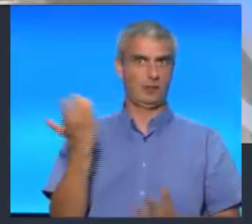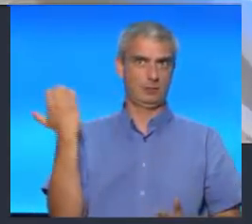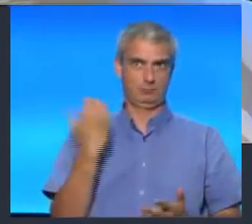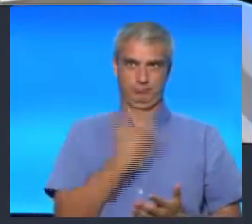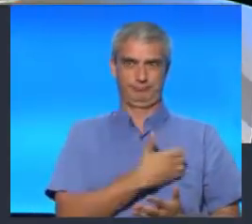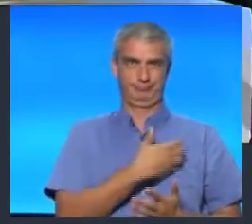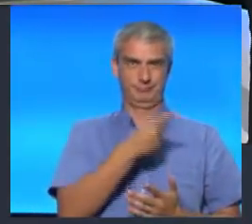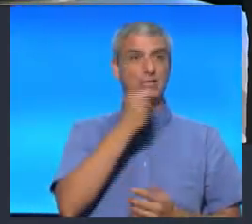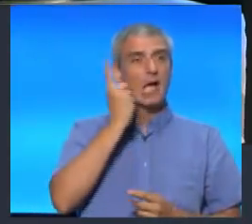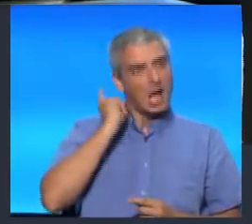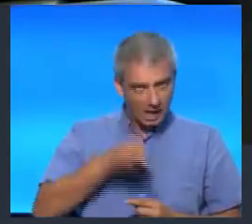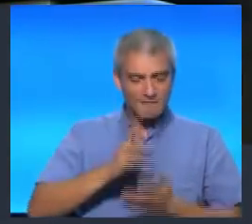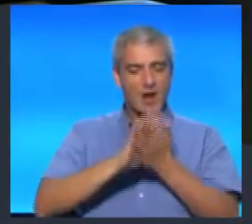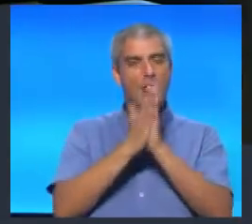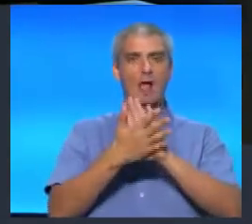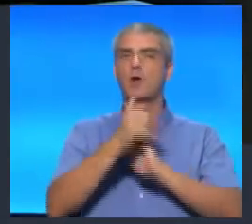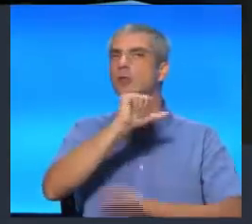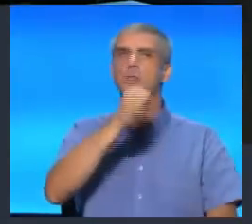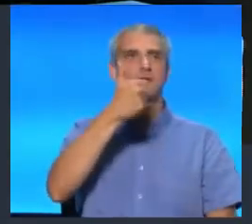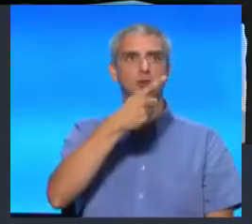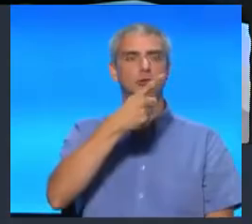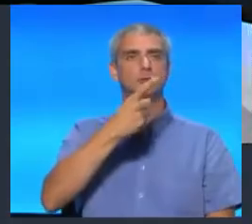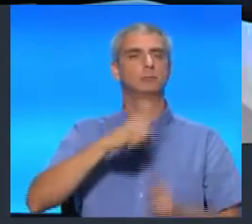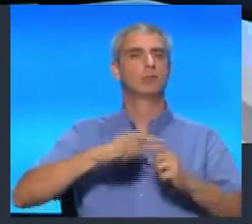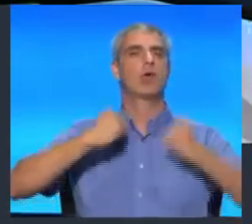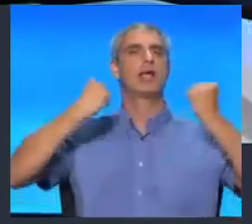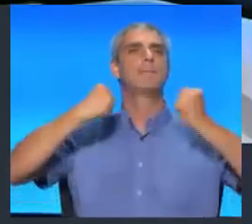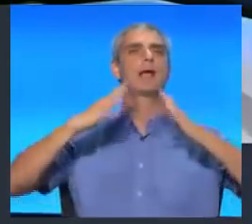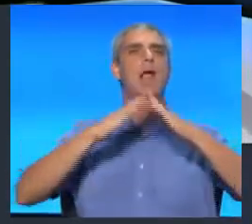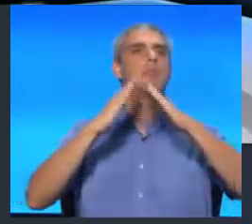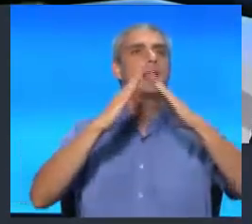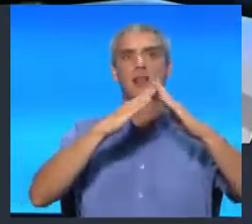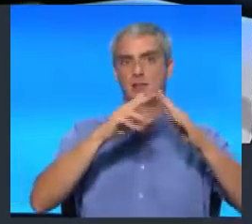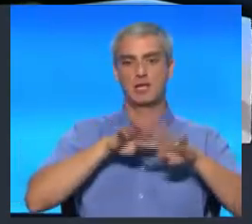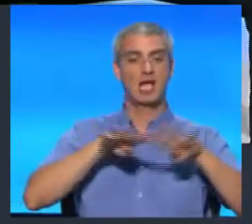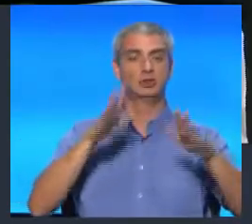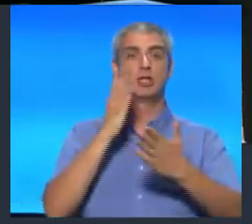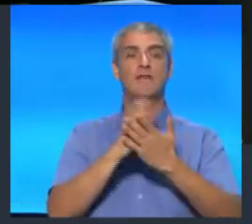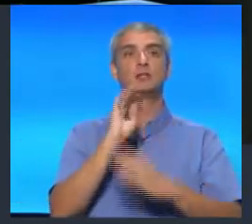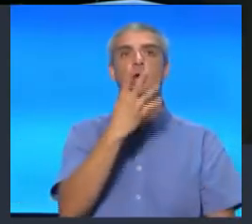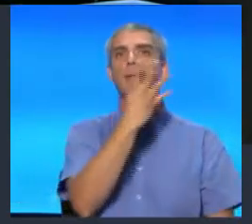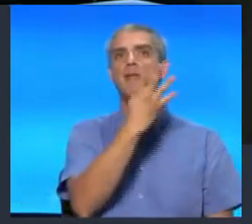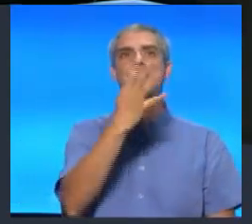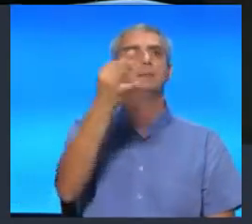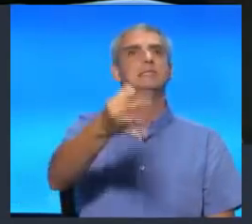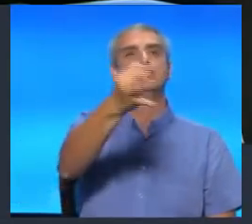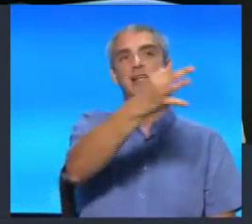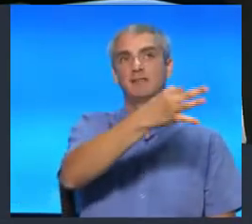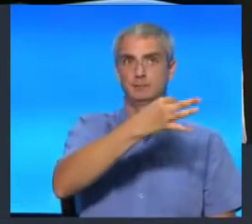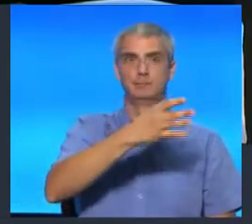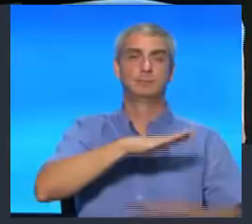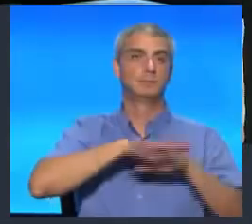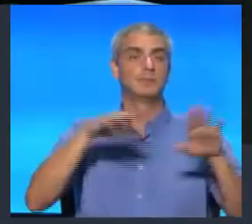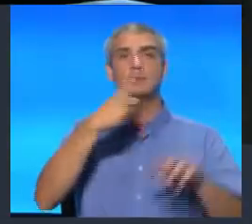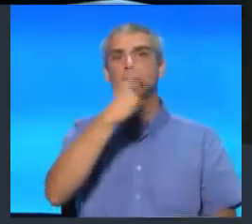לוי היה חייב להפוך את עצמו בראש ובראשונה לאימפריית נדלן. לרשת שלו יש כבר 44 סניפים בשטח של